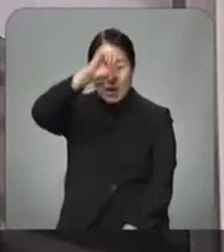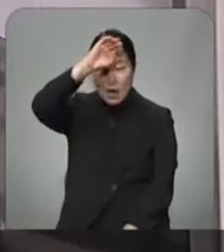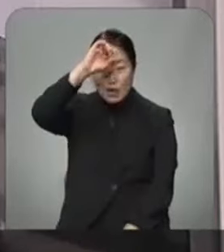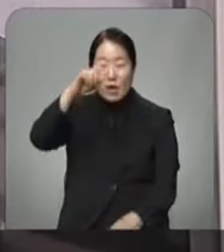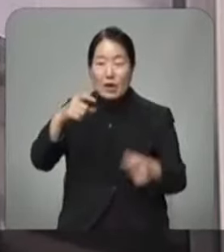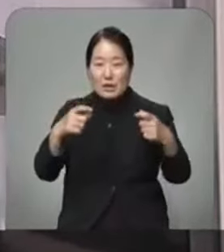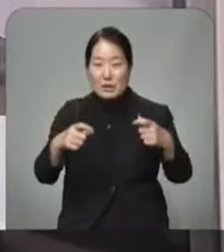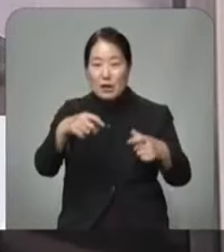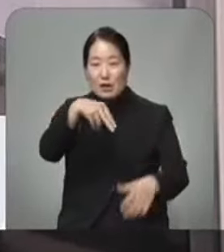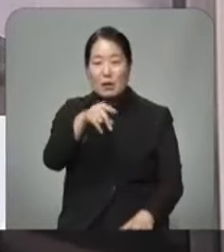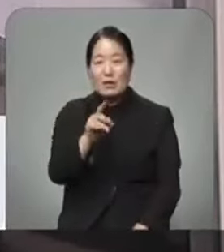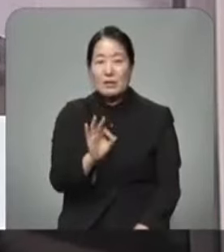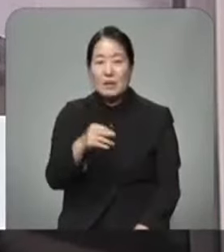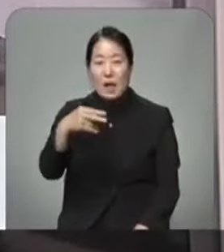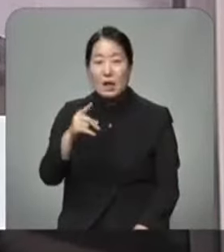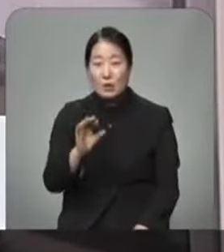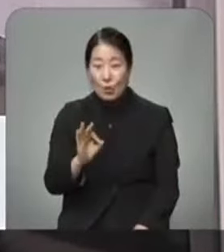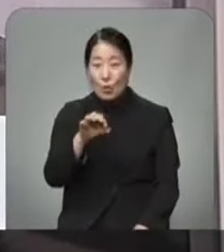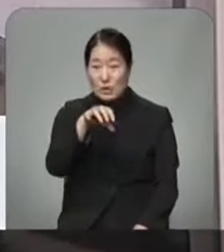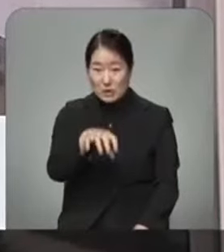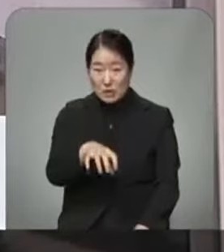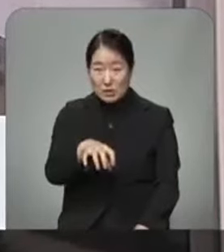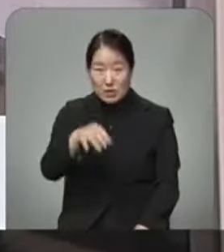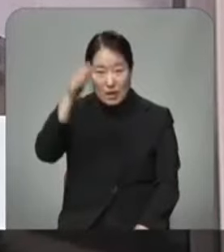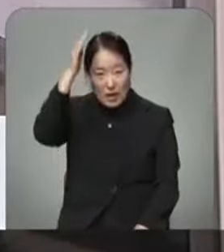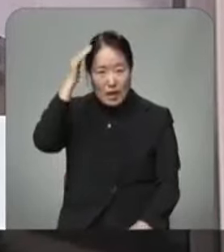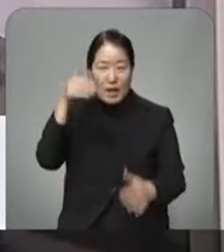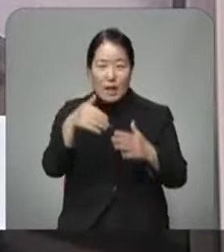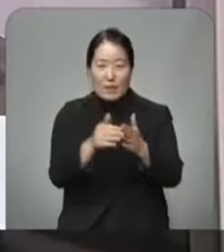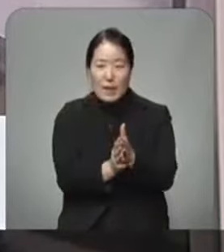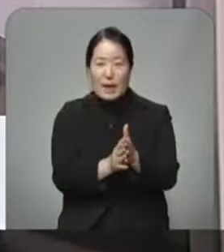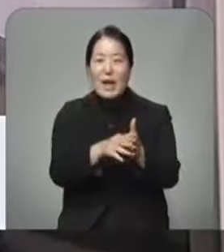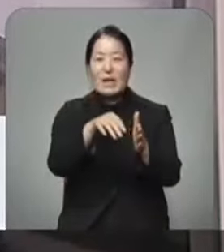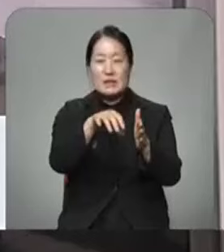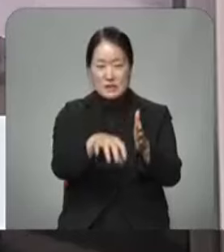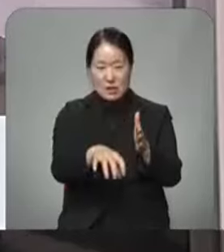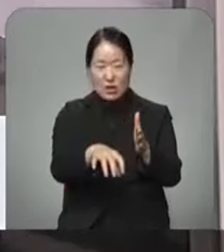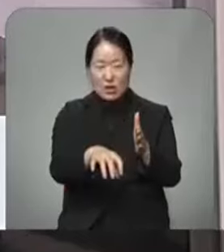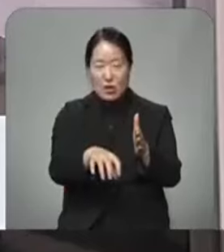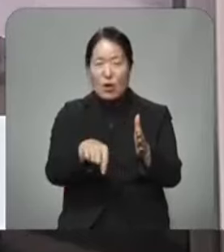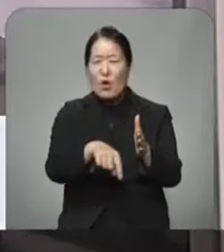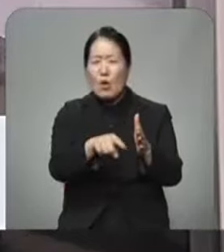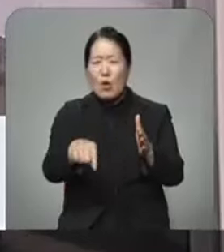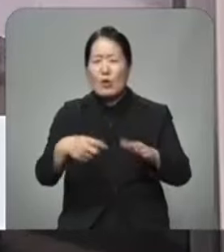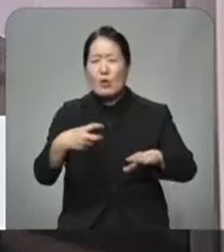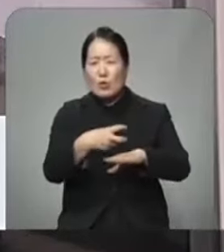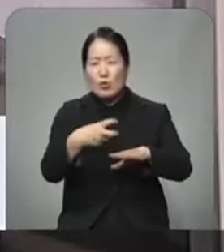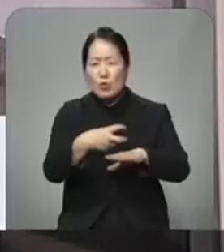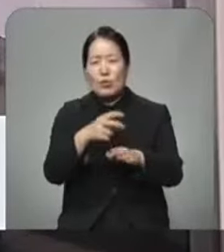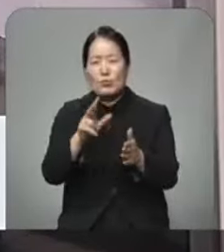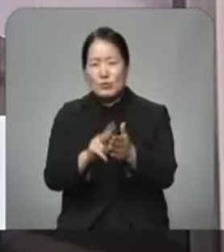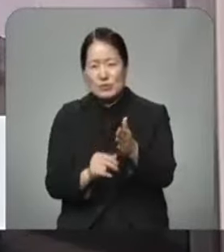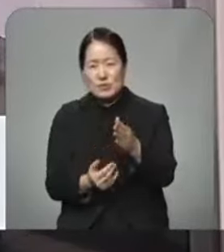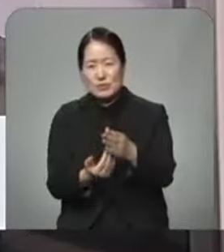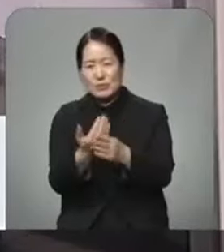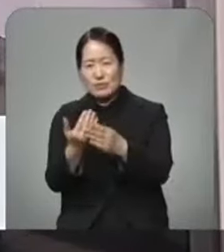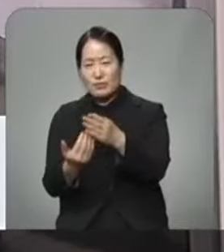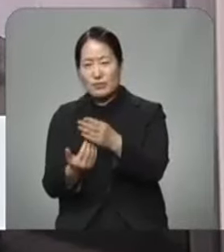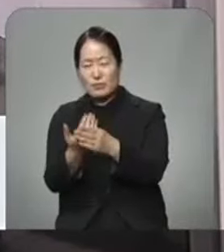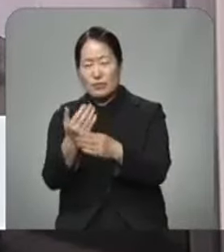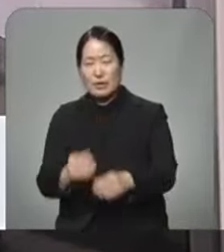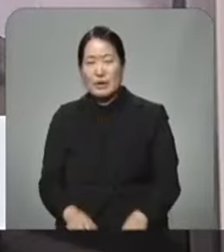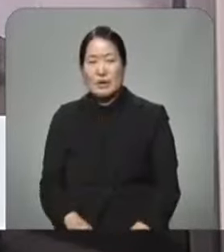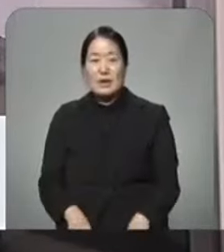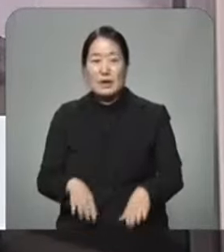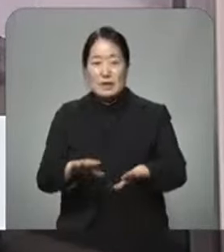영월군 상동읍은 우리나라의 대표적인 폐광지인데요. 폐광 이후 교통이 계속 문제가 되고 있습니다. 이제는